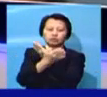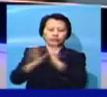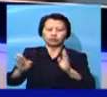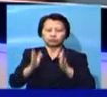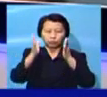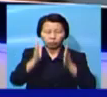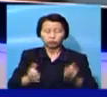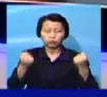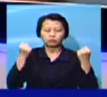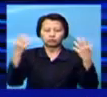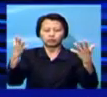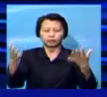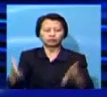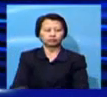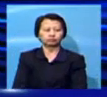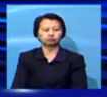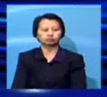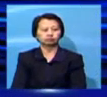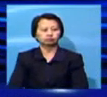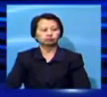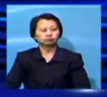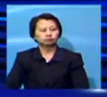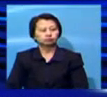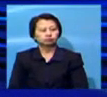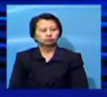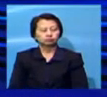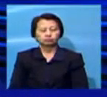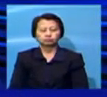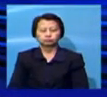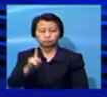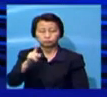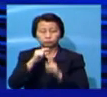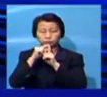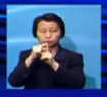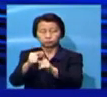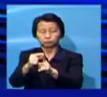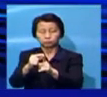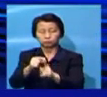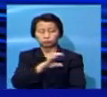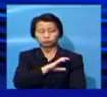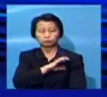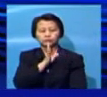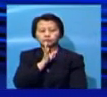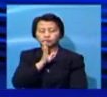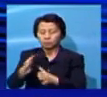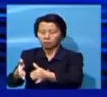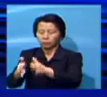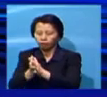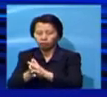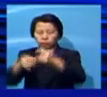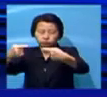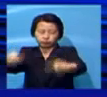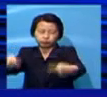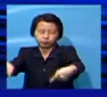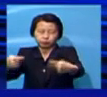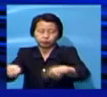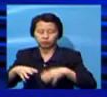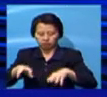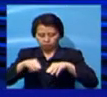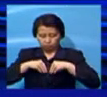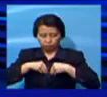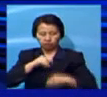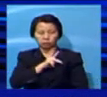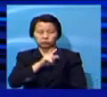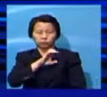orang ramai menerusi satu kenyataan Datuk hasnan berkata permohonan debat diterima oleh ketua polis